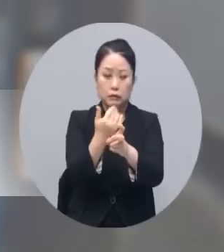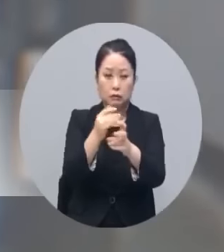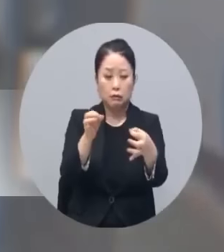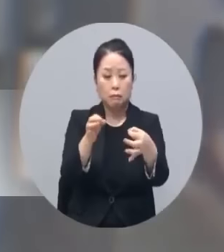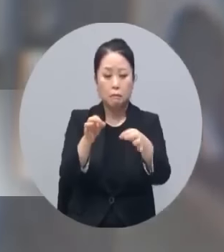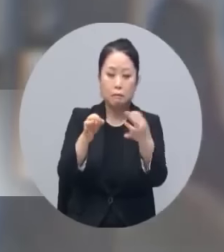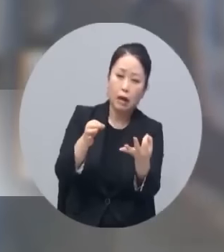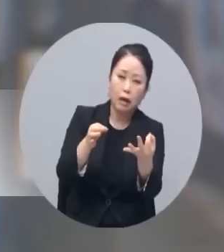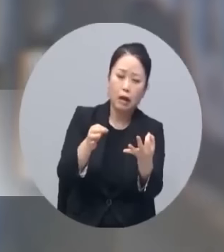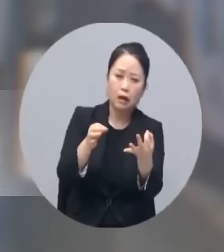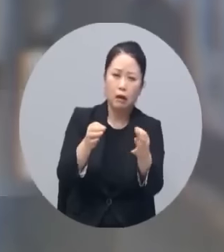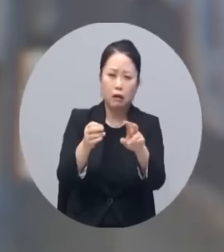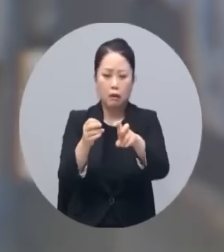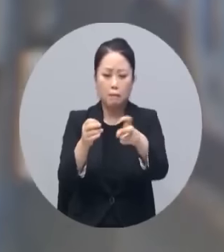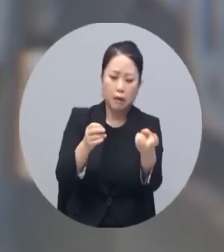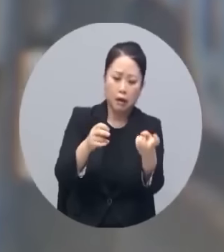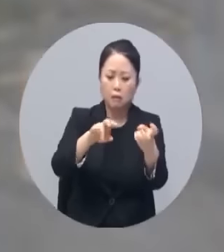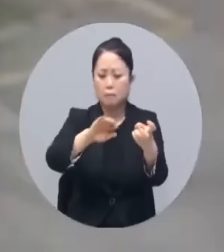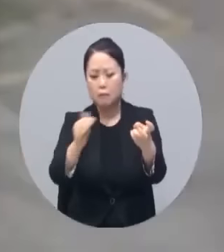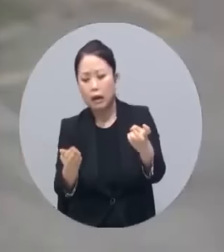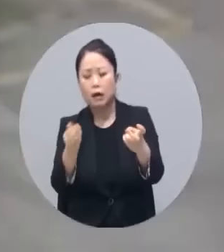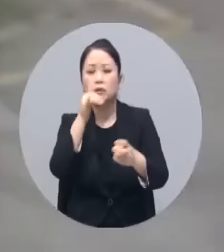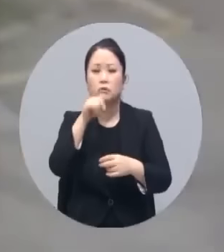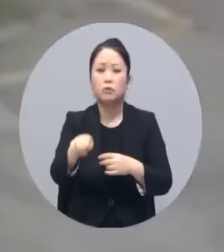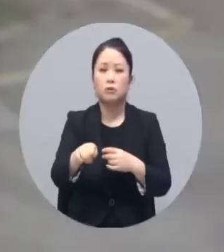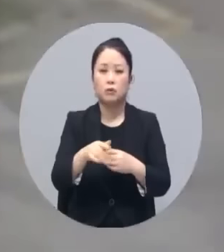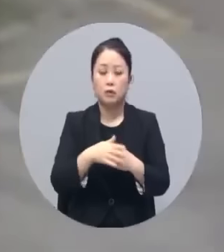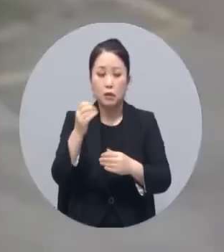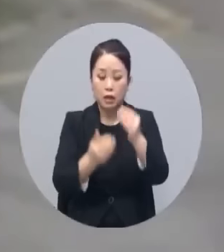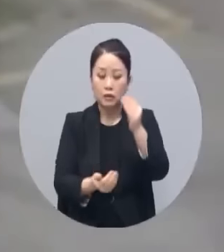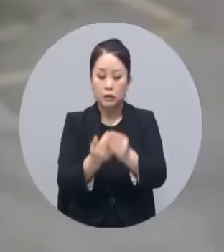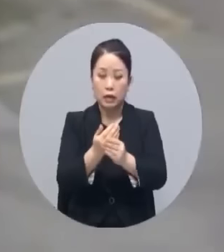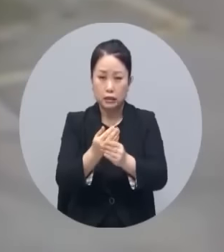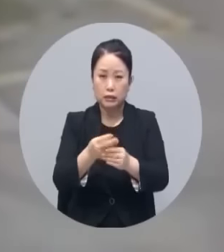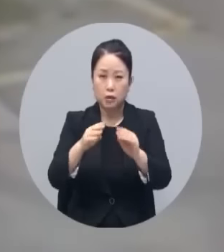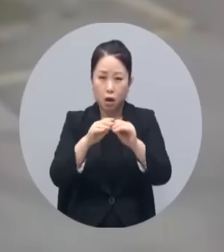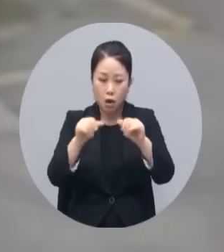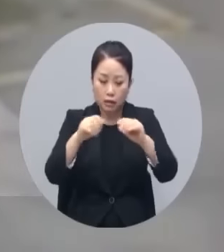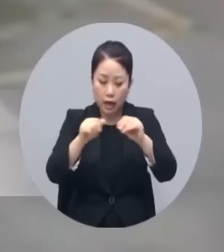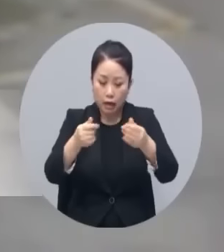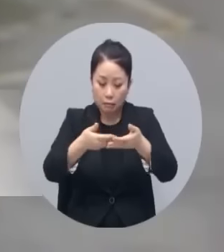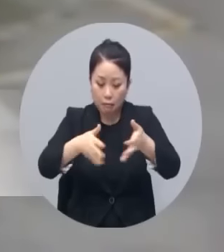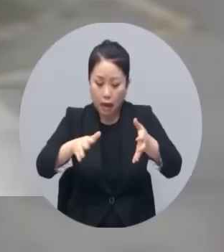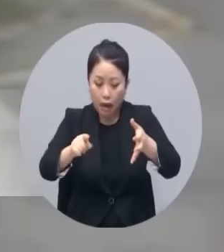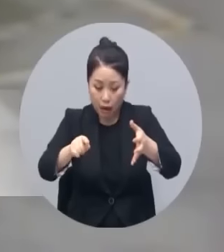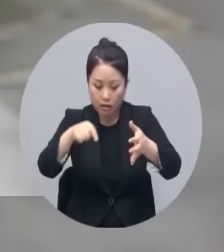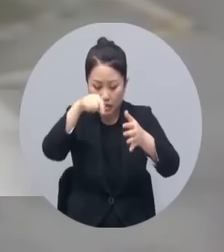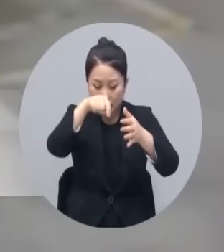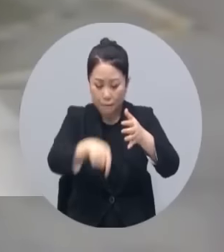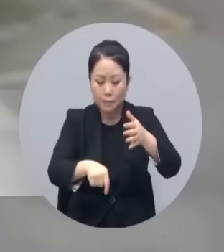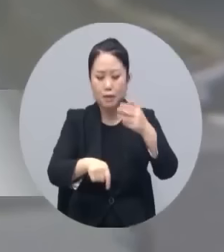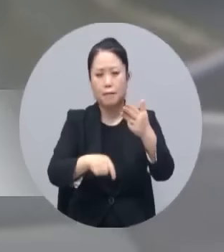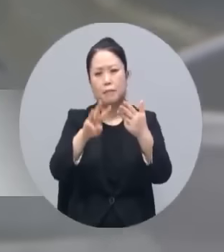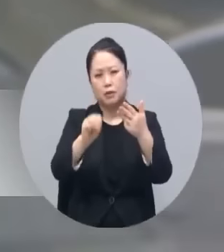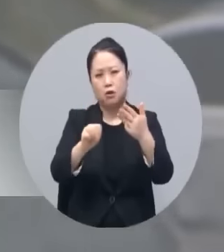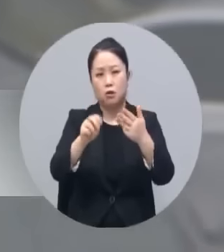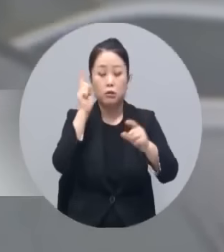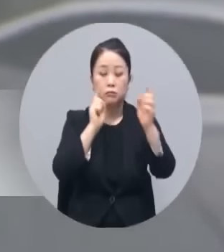빠져 한쪽으로 기울기 시작합니다 이날 생긴 싱콜 깊이는 8m 다친 사람은